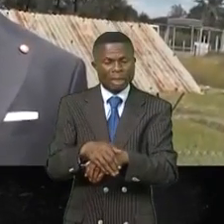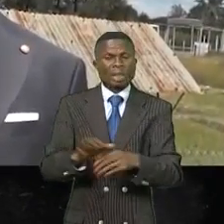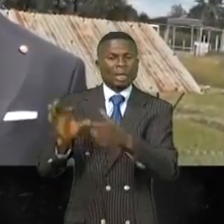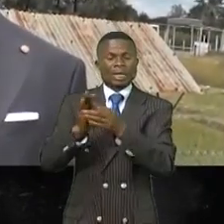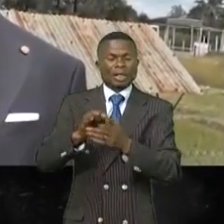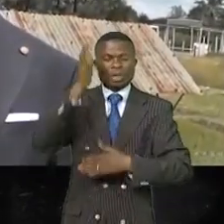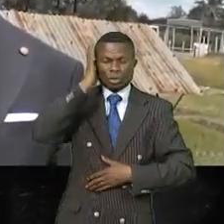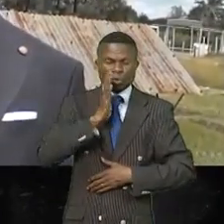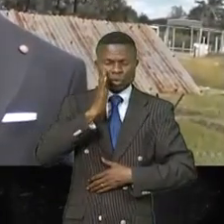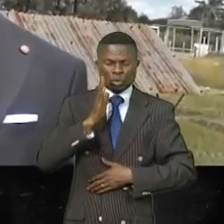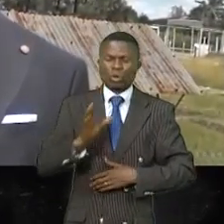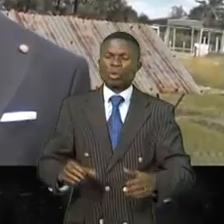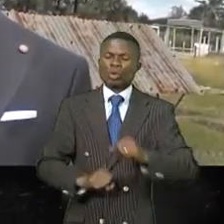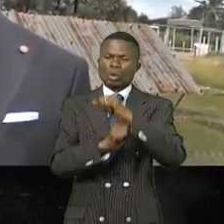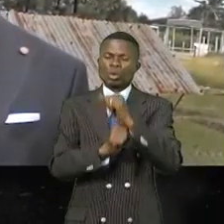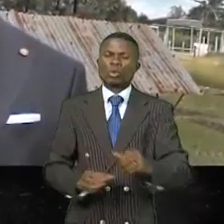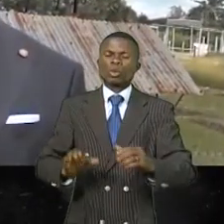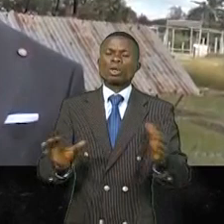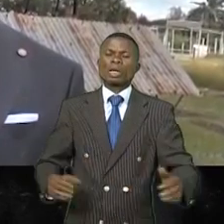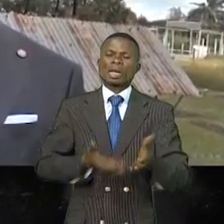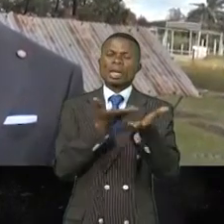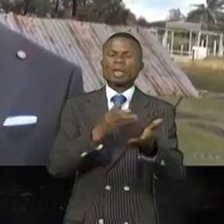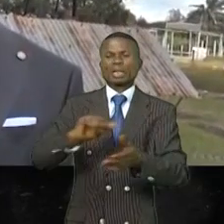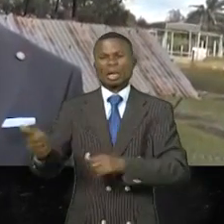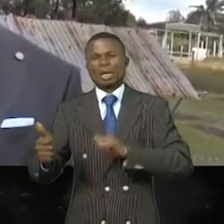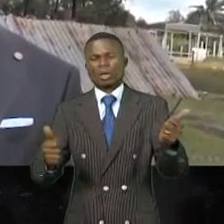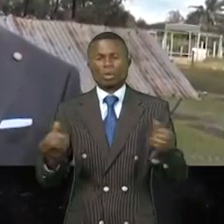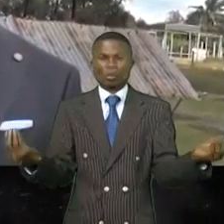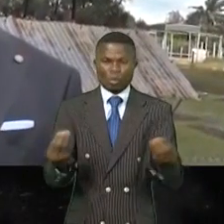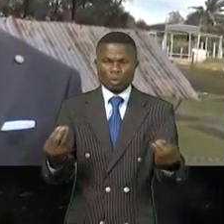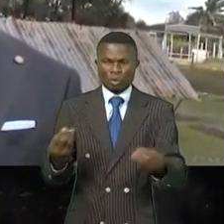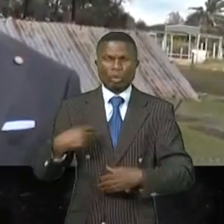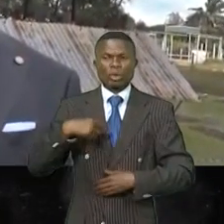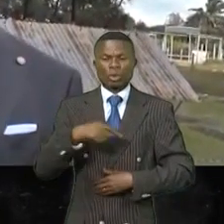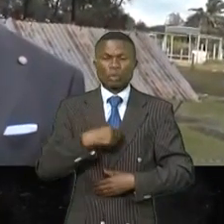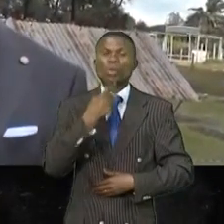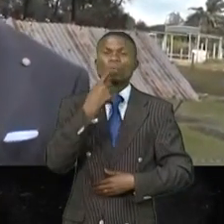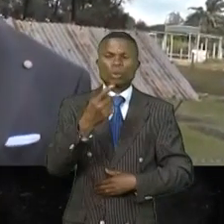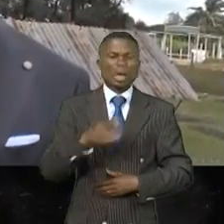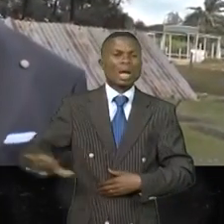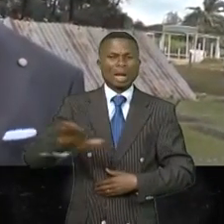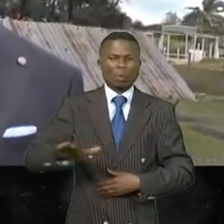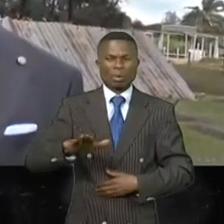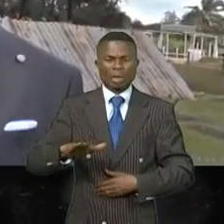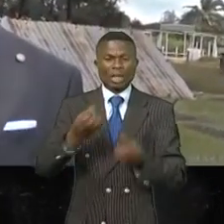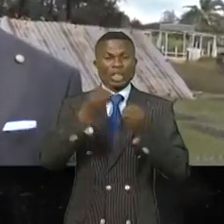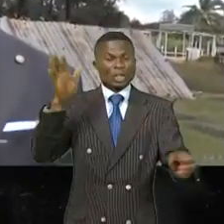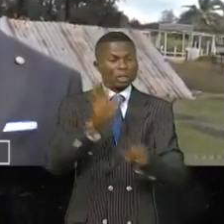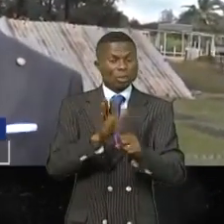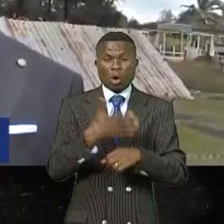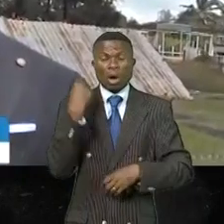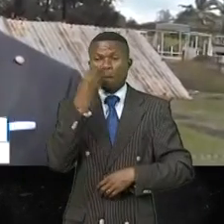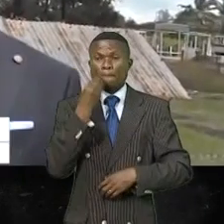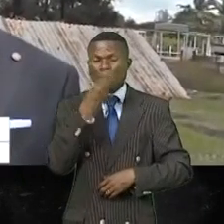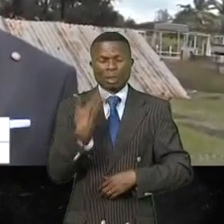retrouvent et doivent se souder les coudes de manière à ce que nous puissions pas dire que ce pays est potentiellement riche avec